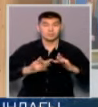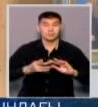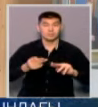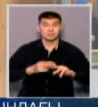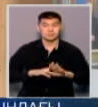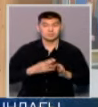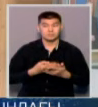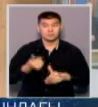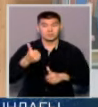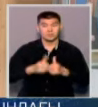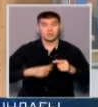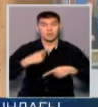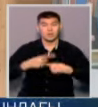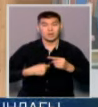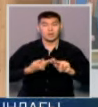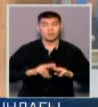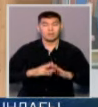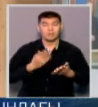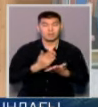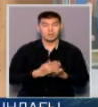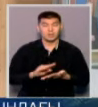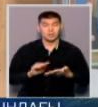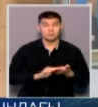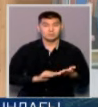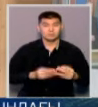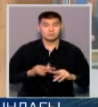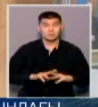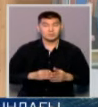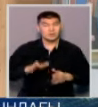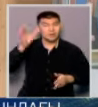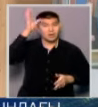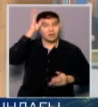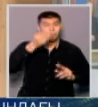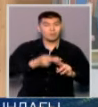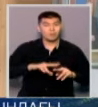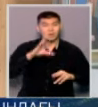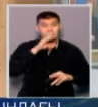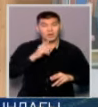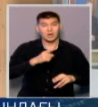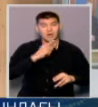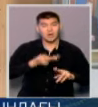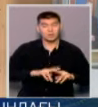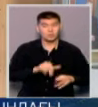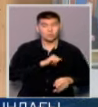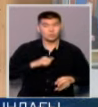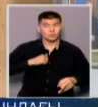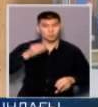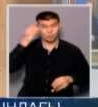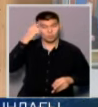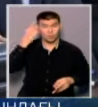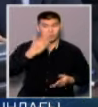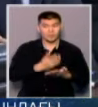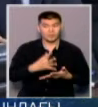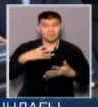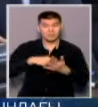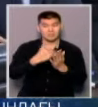арқылы әлі де кімде қандай ұсыныс бар. Ғалымдарда мүмкін айтатын пікірлер болар. Бәрлігі